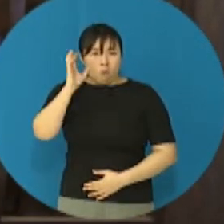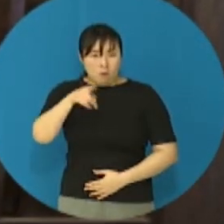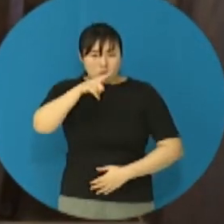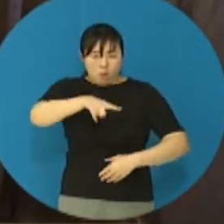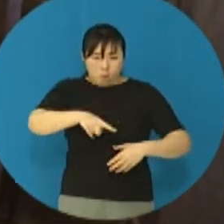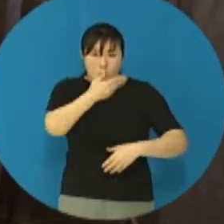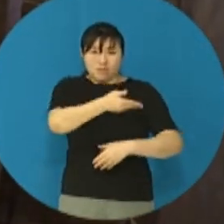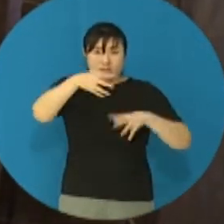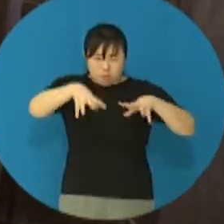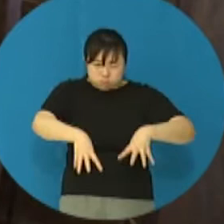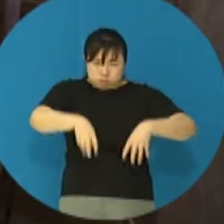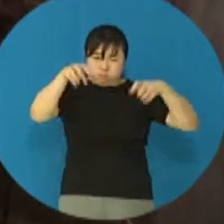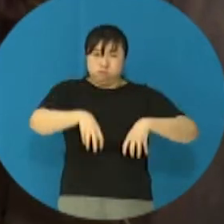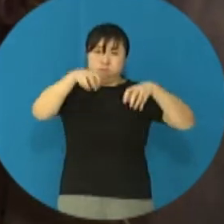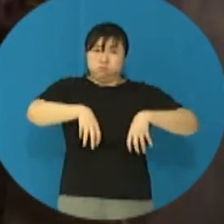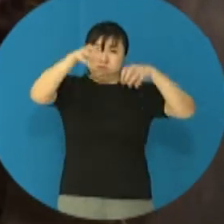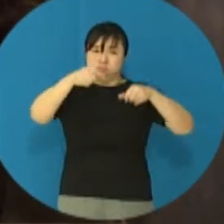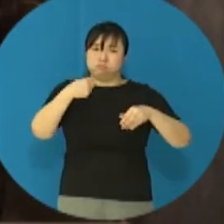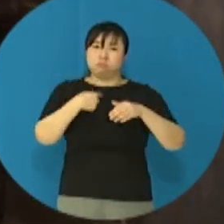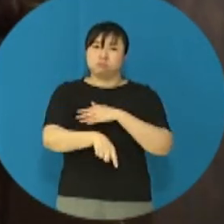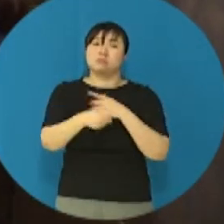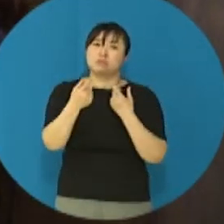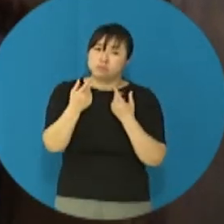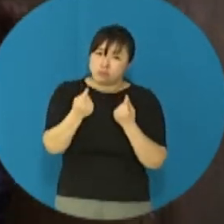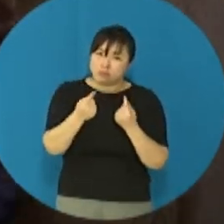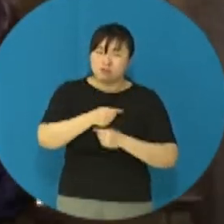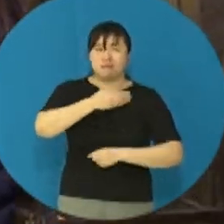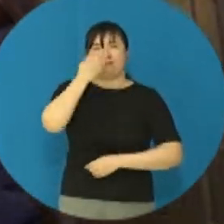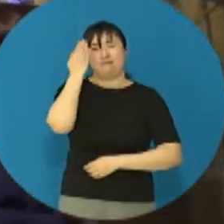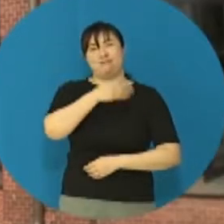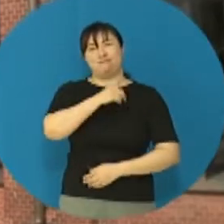吸っていたわけですね。 そうです。